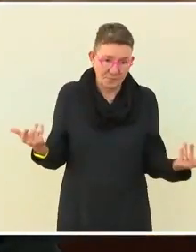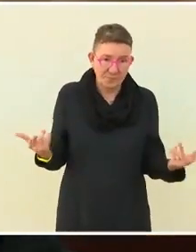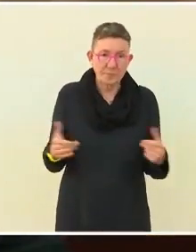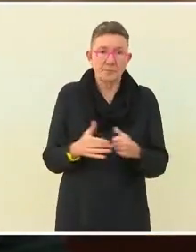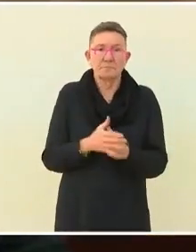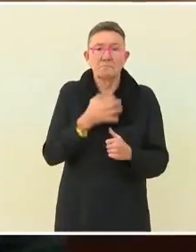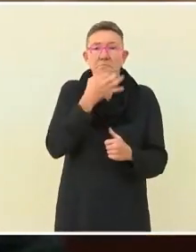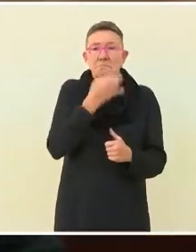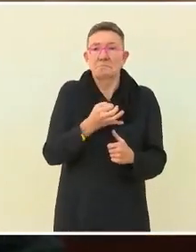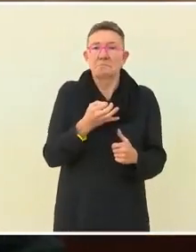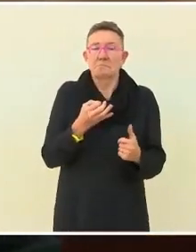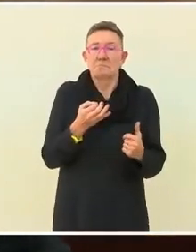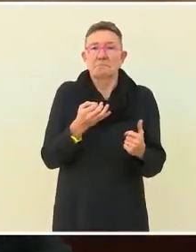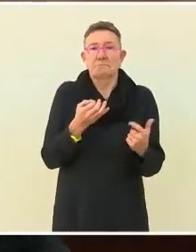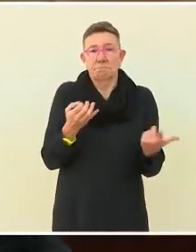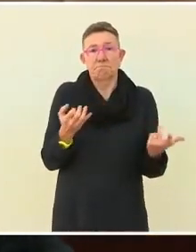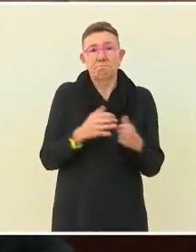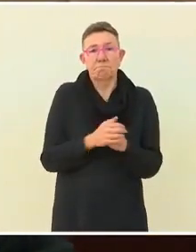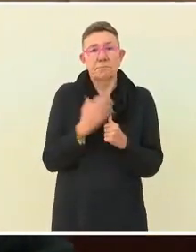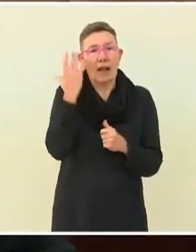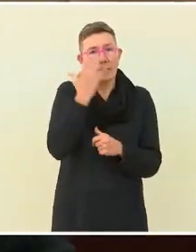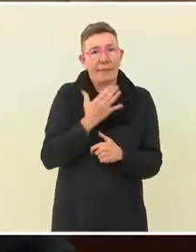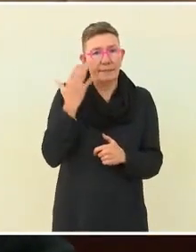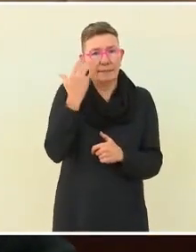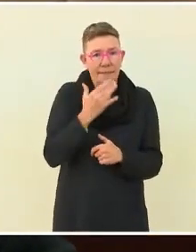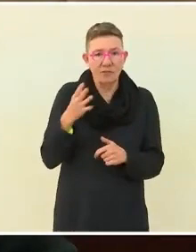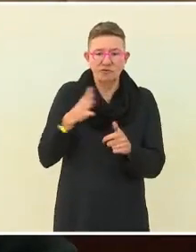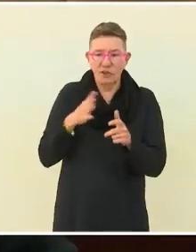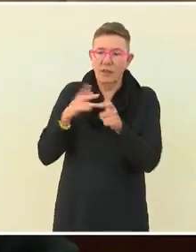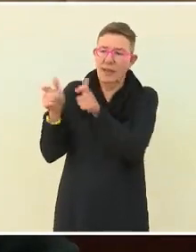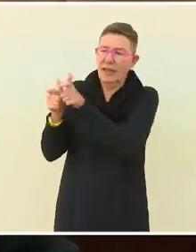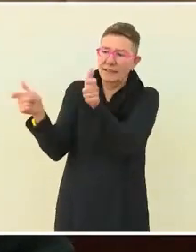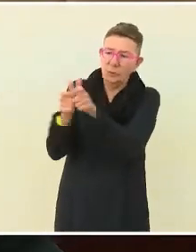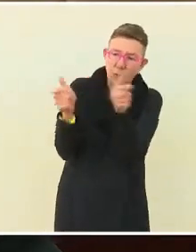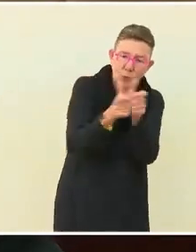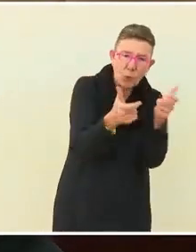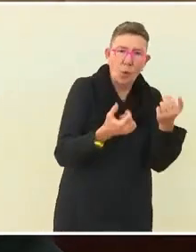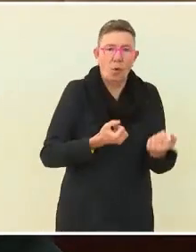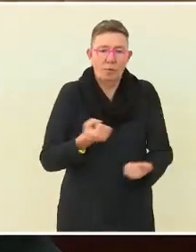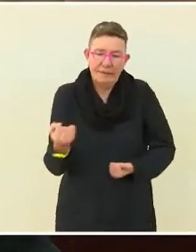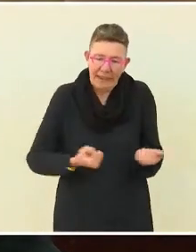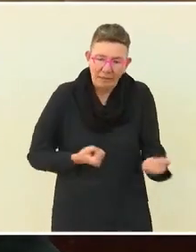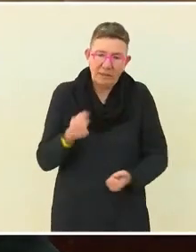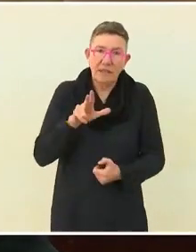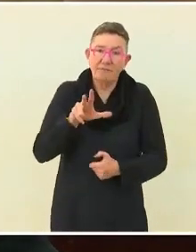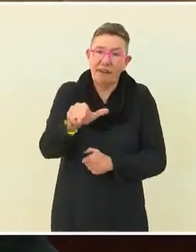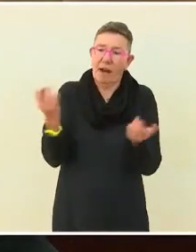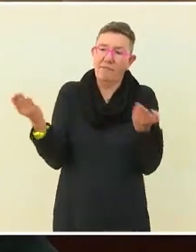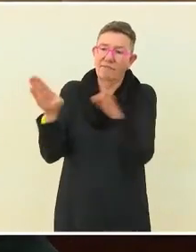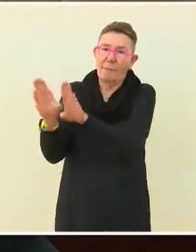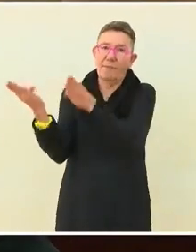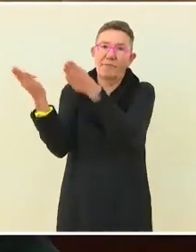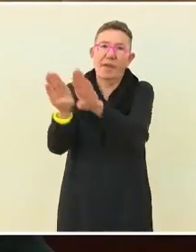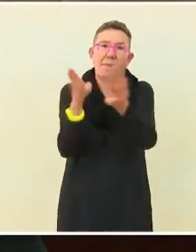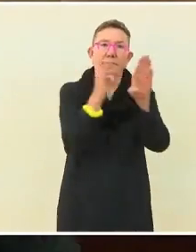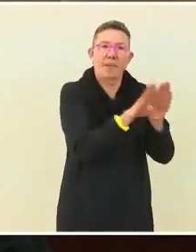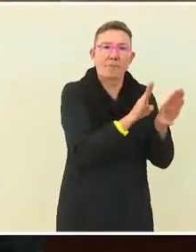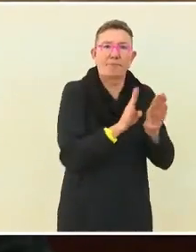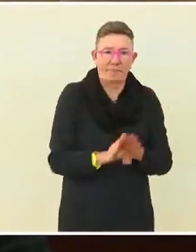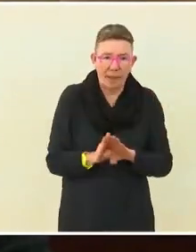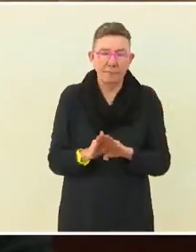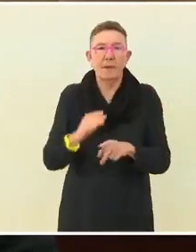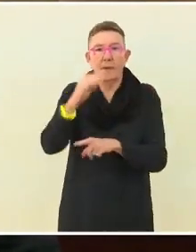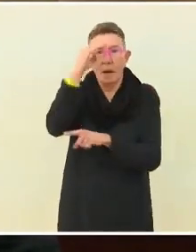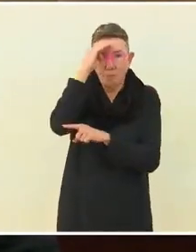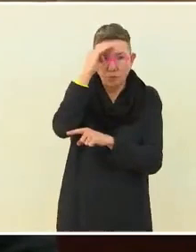part de ma grande inquiétude à l'heure où certaines institutions ou services annoncent leur fermeture dans nos quartiers. Les bureaux de